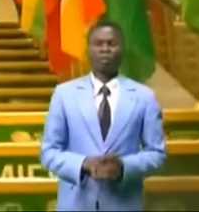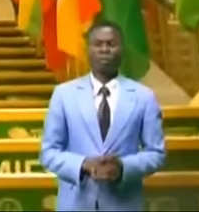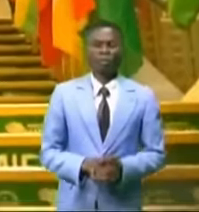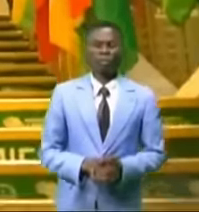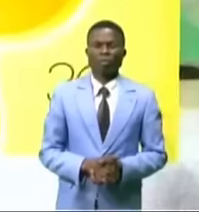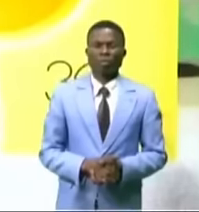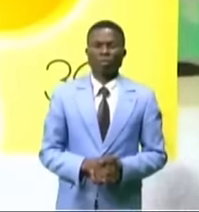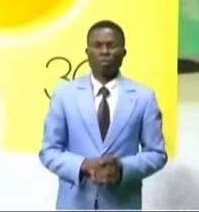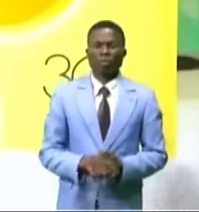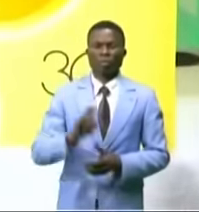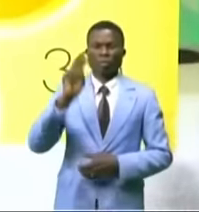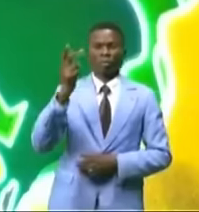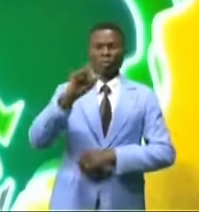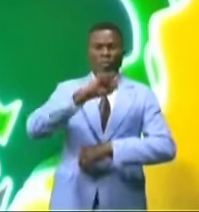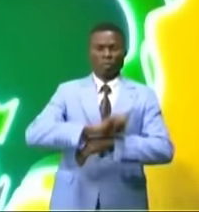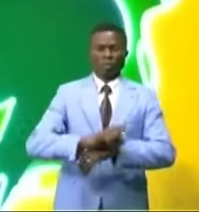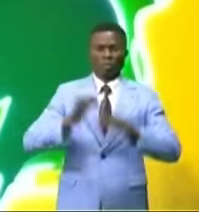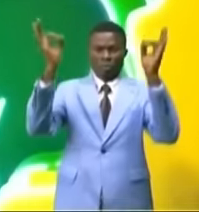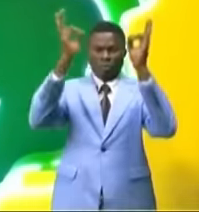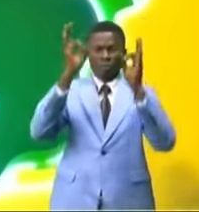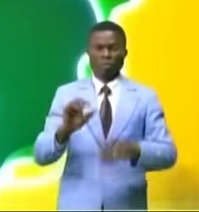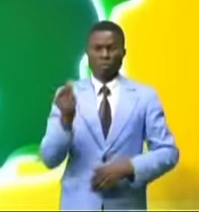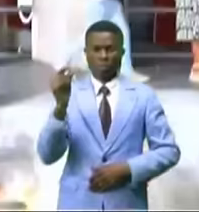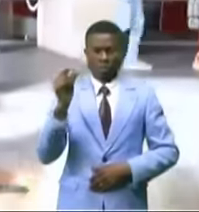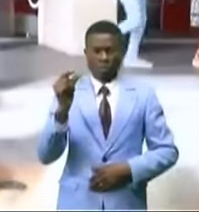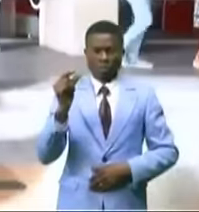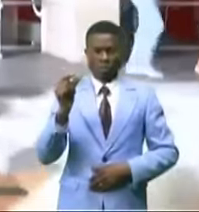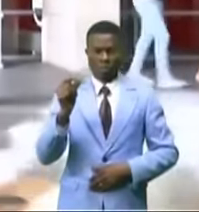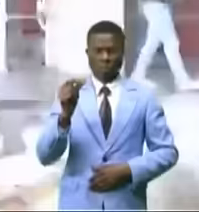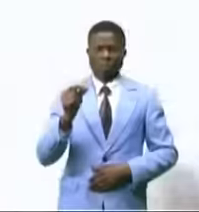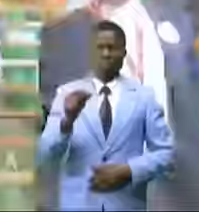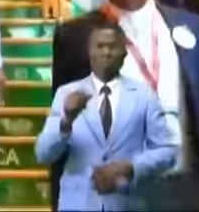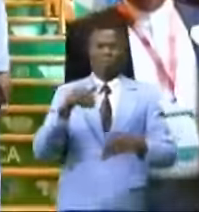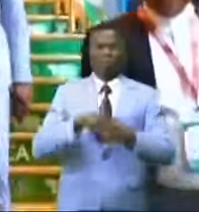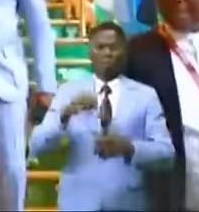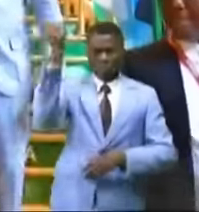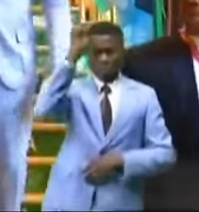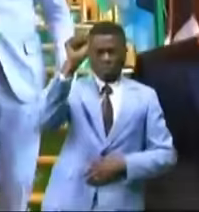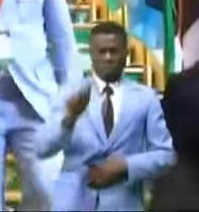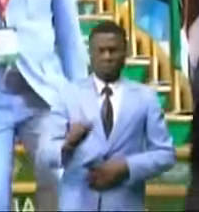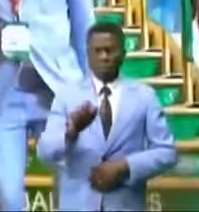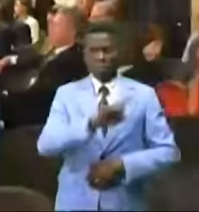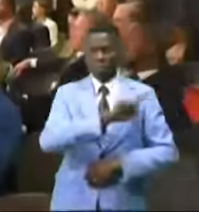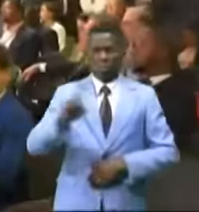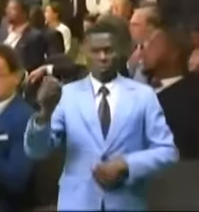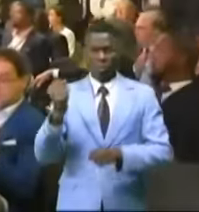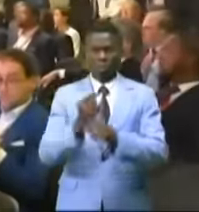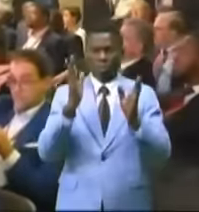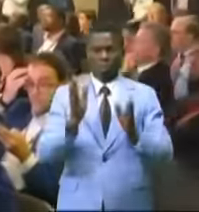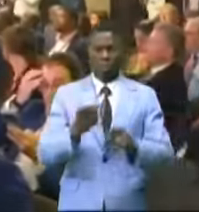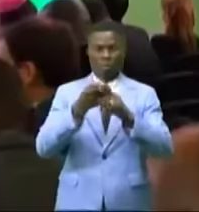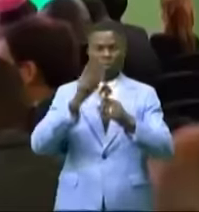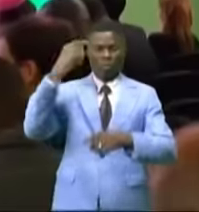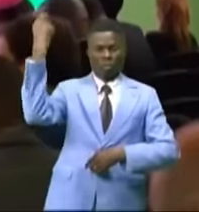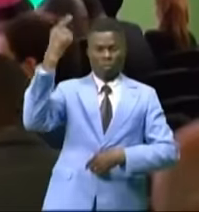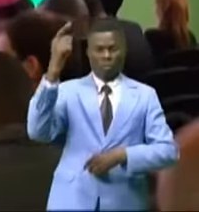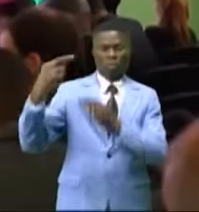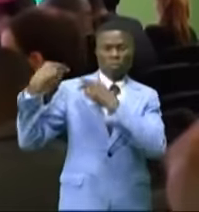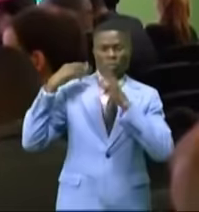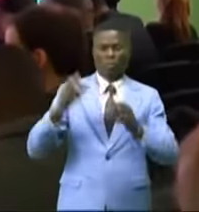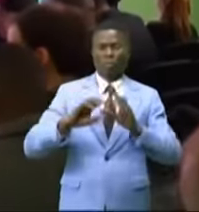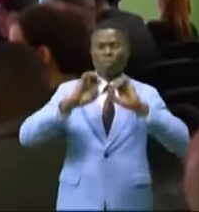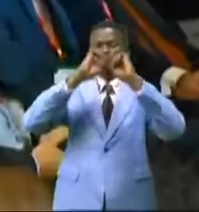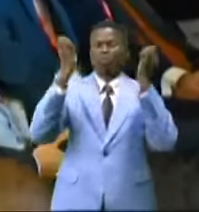En cette deuxième journée du forum minier Investing in African Mining Indaba, c'est plus de 1000 opérateurs miniers du monde, responsables de grands